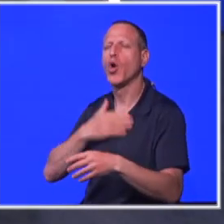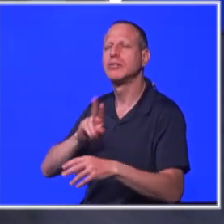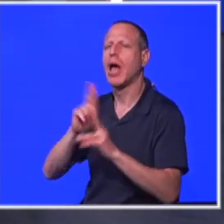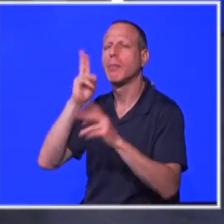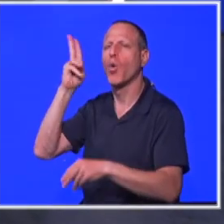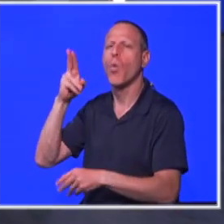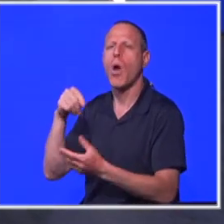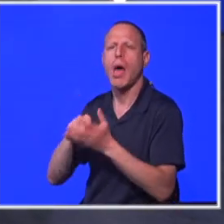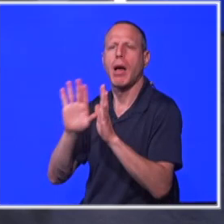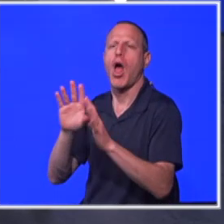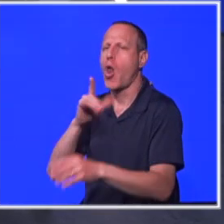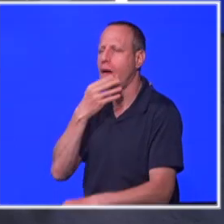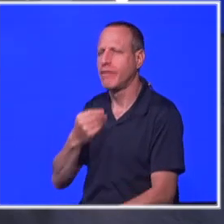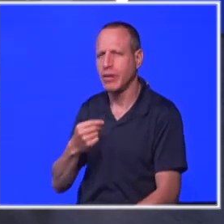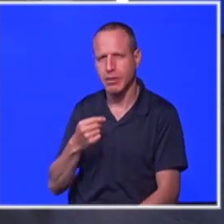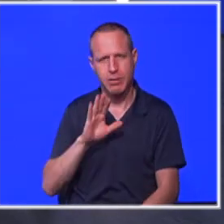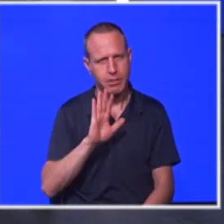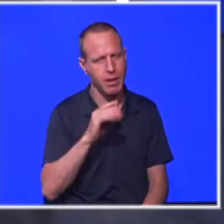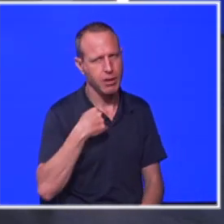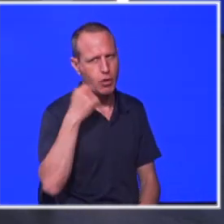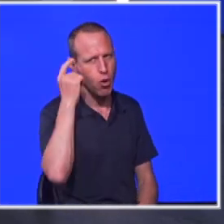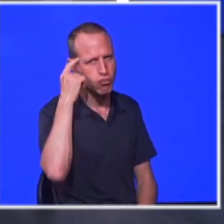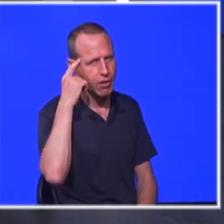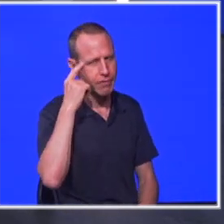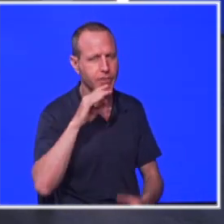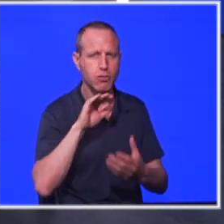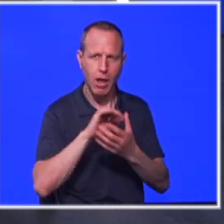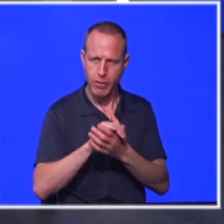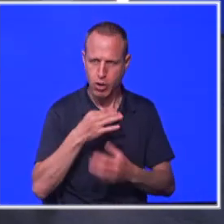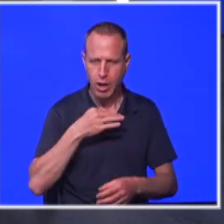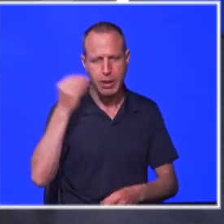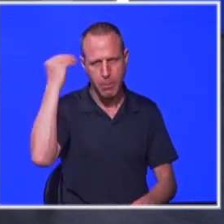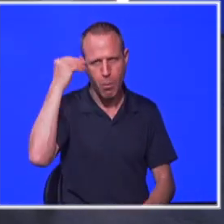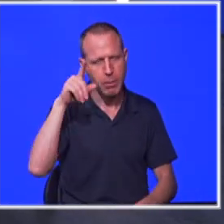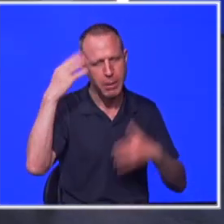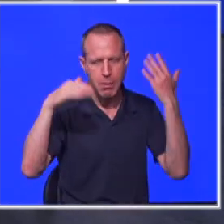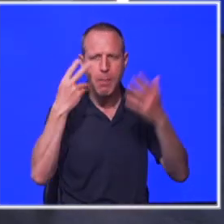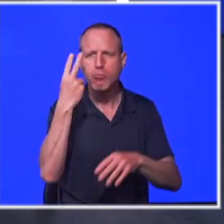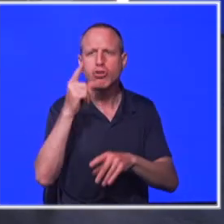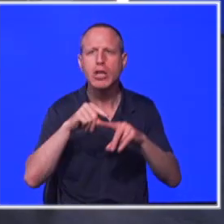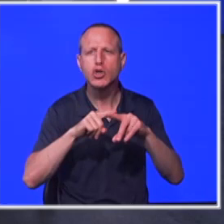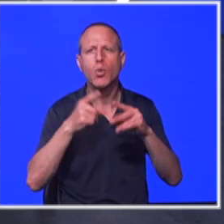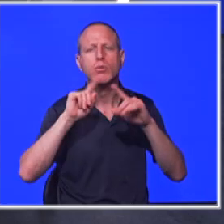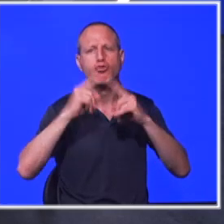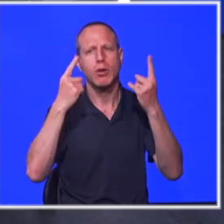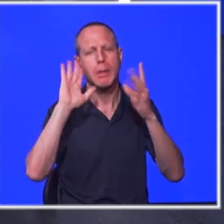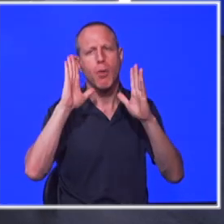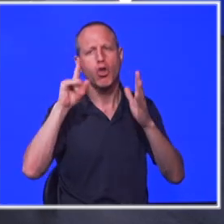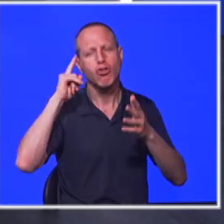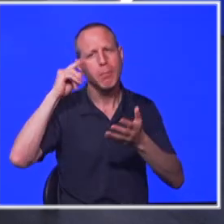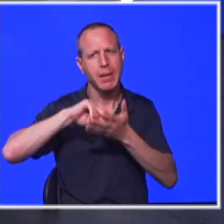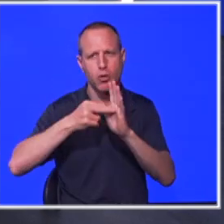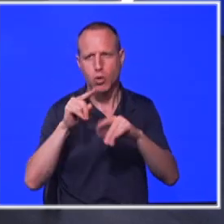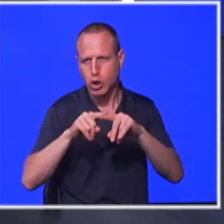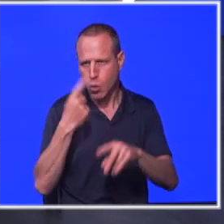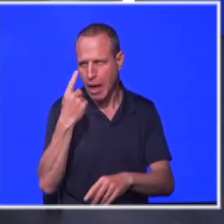יפה. אז ככה, אני חושב שבעצם אמיתי המלומד, הוא בעצם מתבלבל בין שני סוגים שונים מאוד של מדיניות.